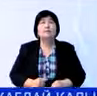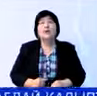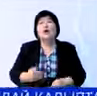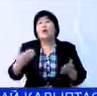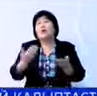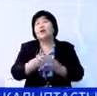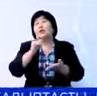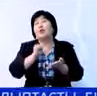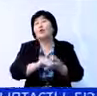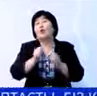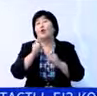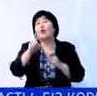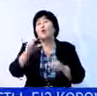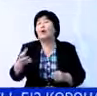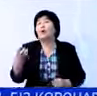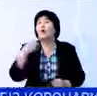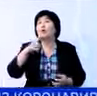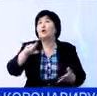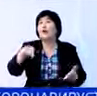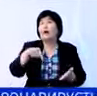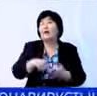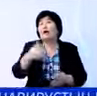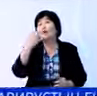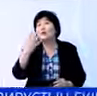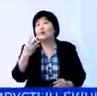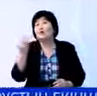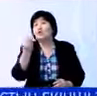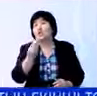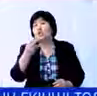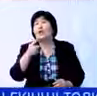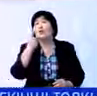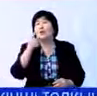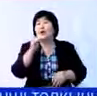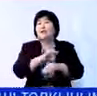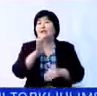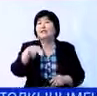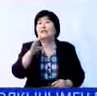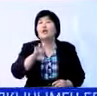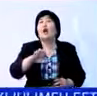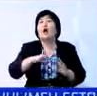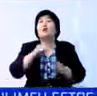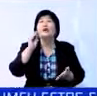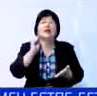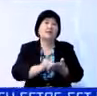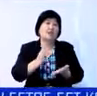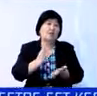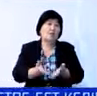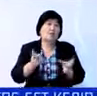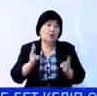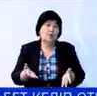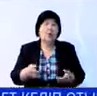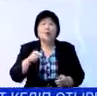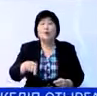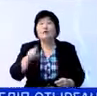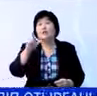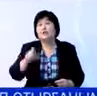Жаңадан тіркелгендердің 11-і Қызылорда қаласынан, 5-і Шиеліден және бір дерек Сырдария ауданында тіркеліп отыр. Осының ішінде бір